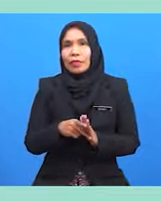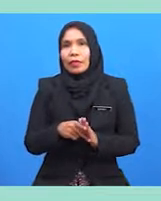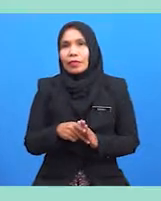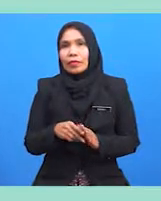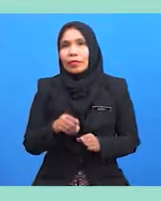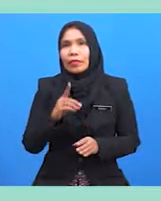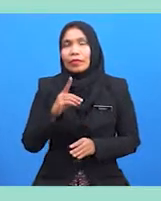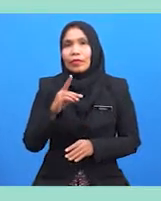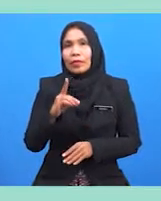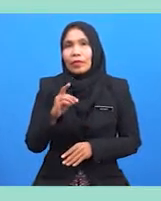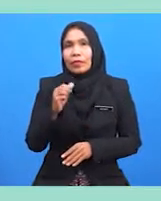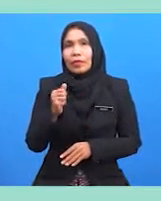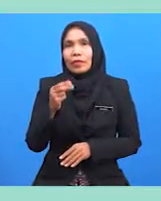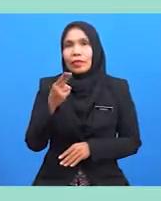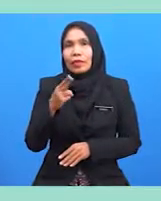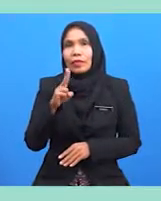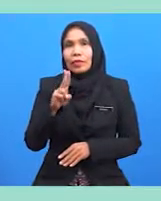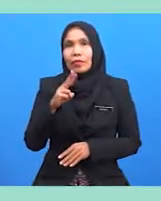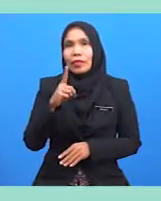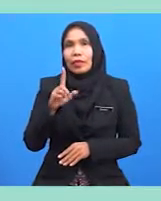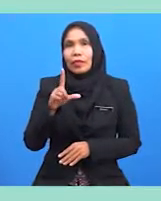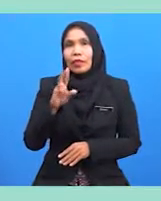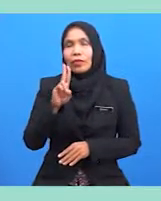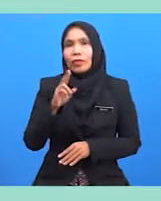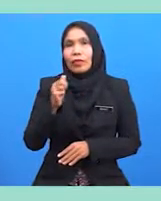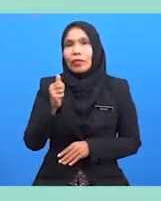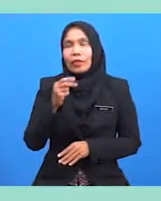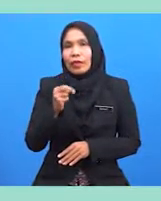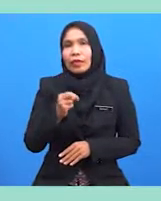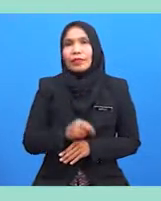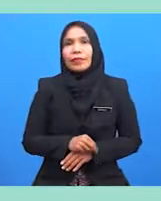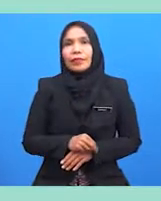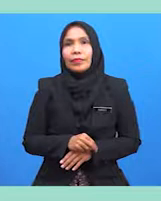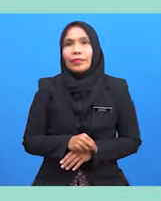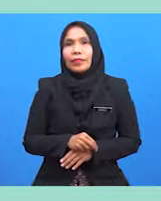apabila kerajaan mengalami masalah kekurangan kewangan.